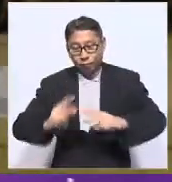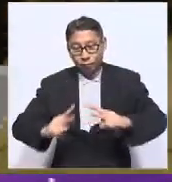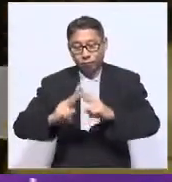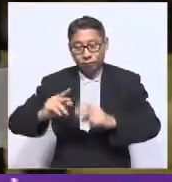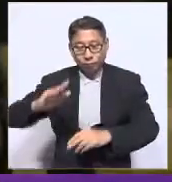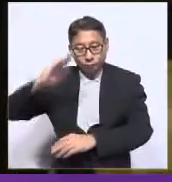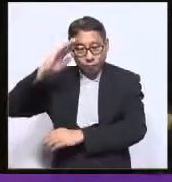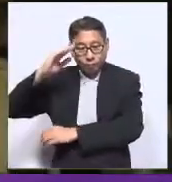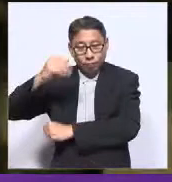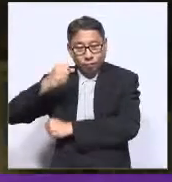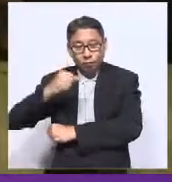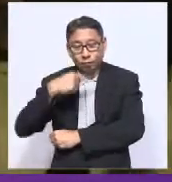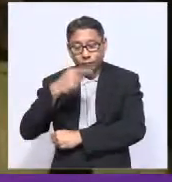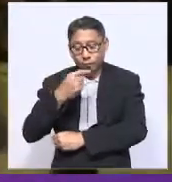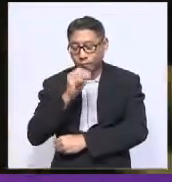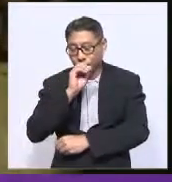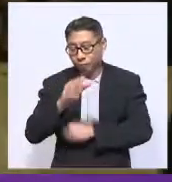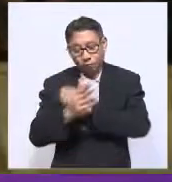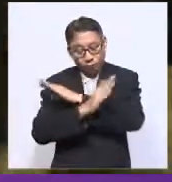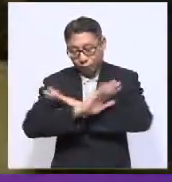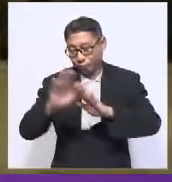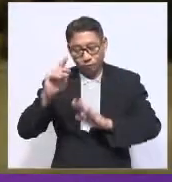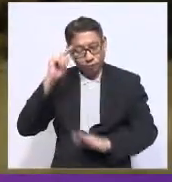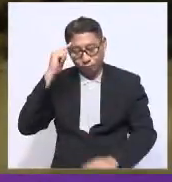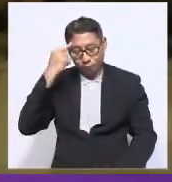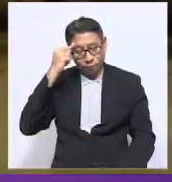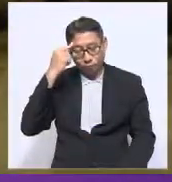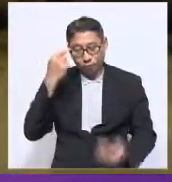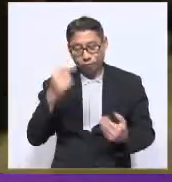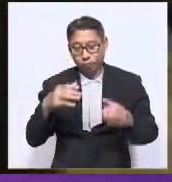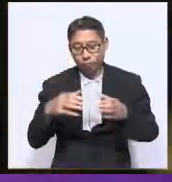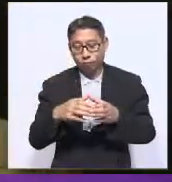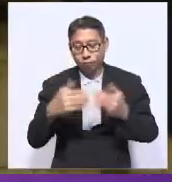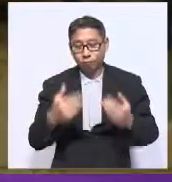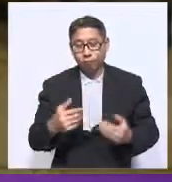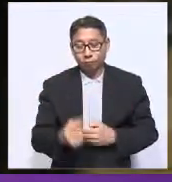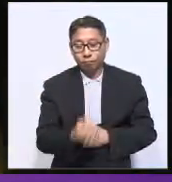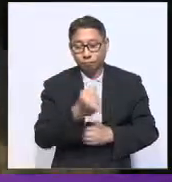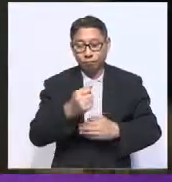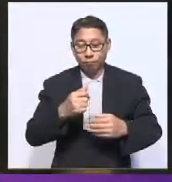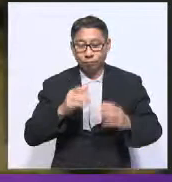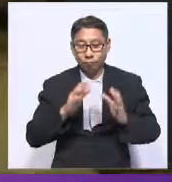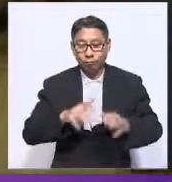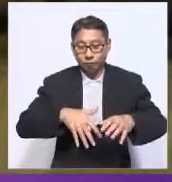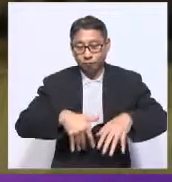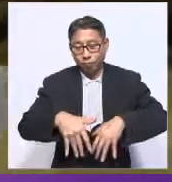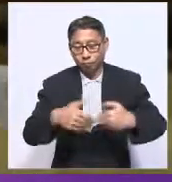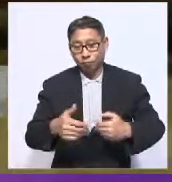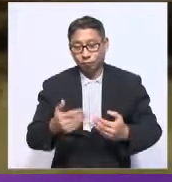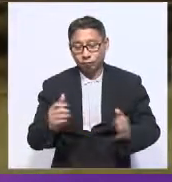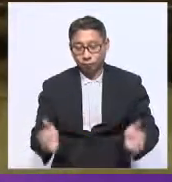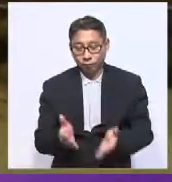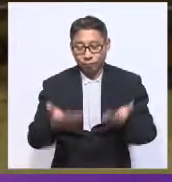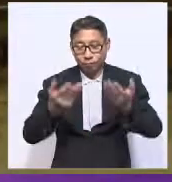าการกระทรวงกลาโหมกล่าวปฏิเสธค่ะว่าไม่ทราบเรื่องที่พรรคพลังประชารัฐสนับสนุนพลเอกประยุทธ์จันทร์โอชานายกรัฐมน